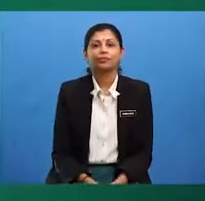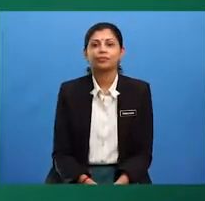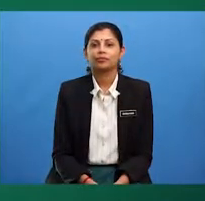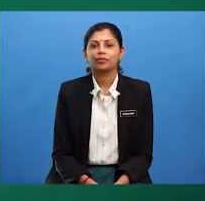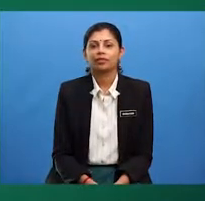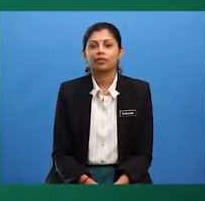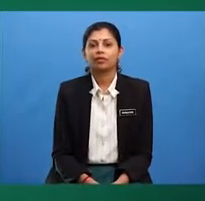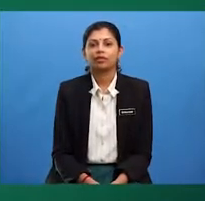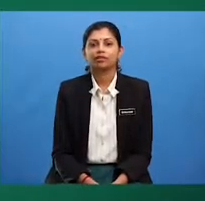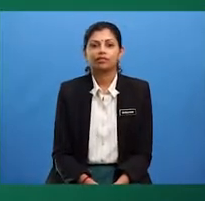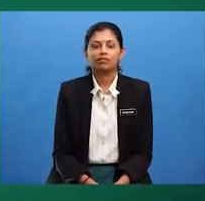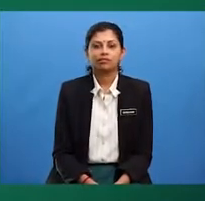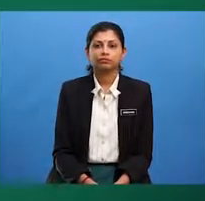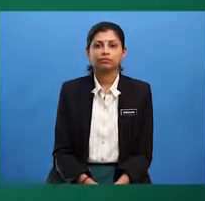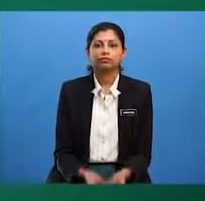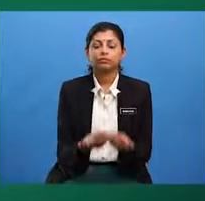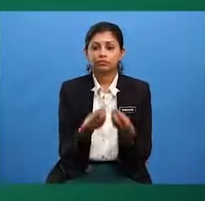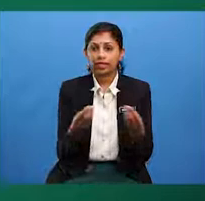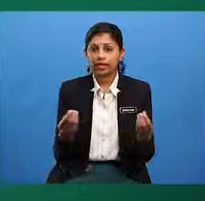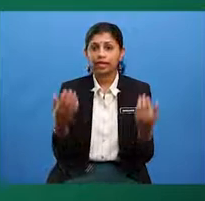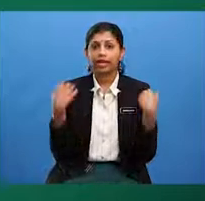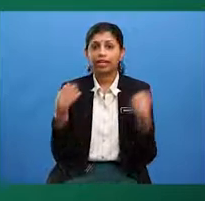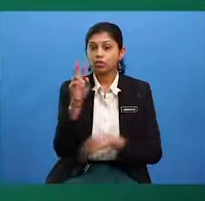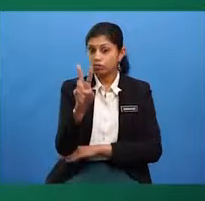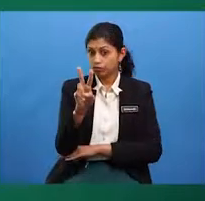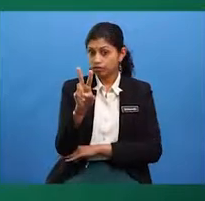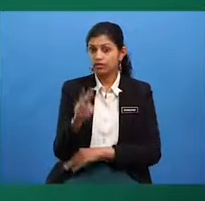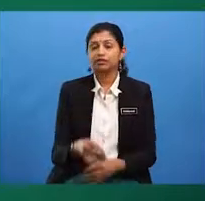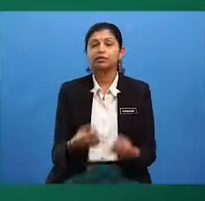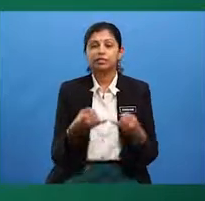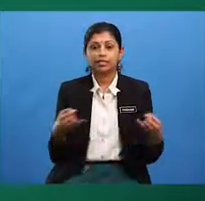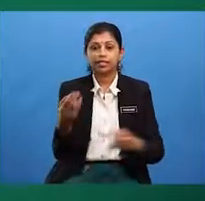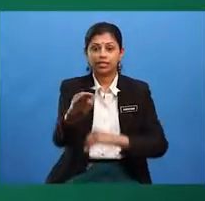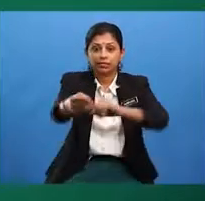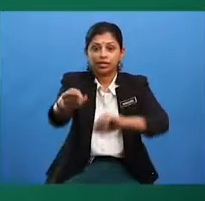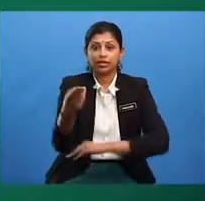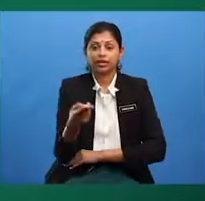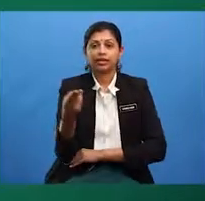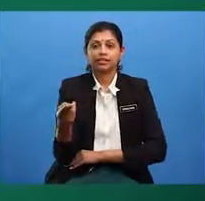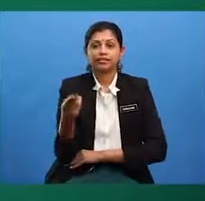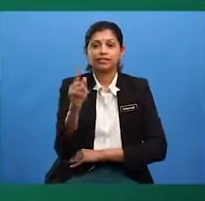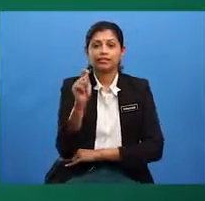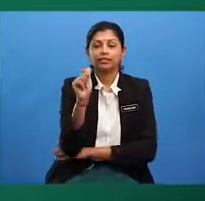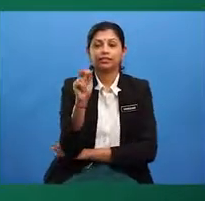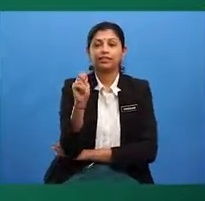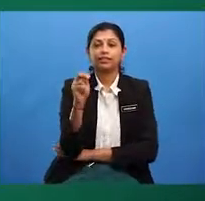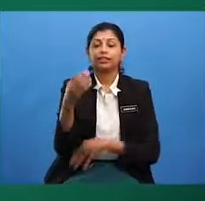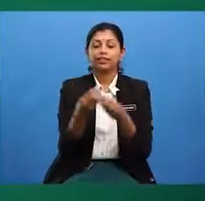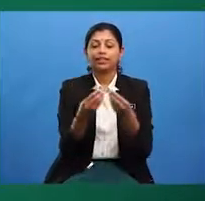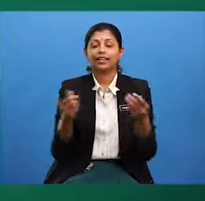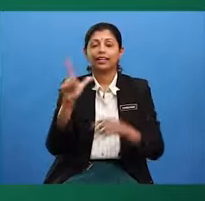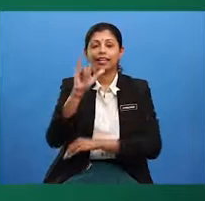Manakala bagi tanah terdiri daripada dua lagi jenis bahan, iaitu tanah liat dan